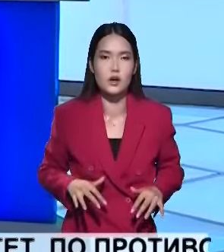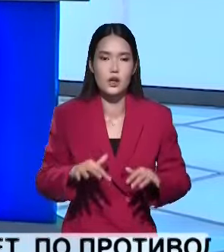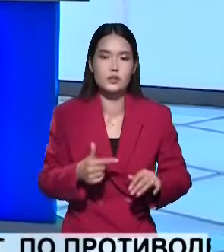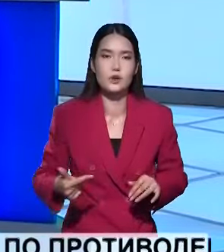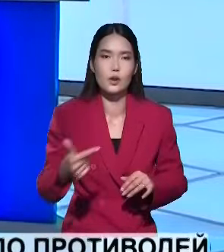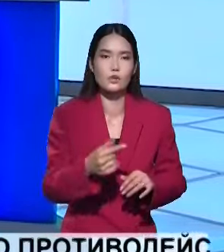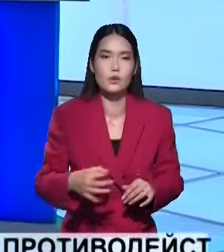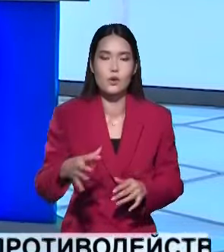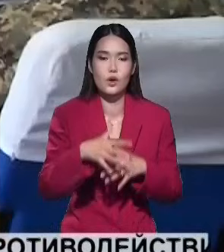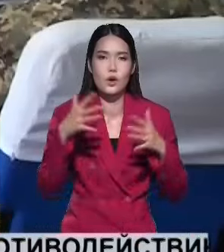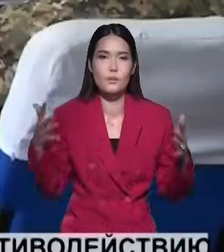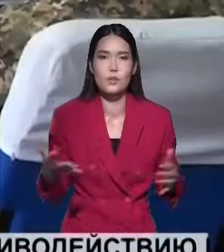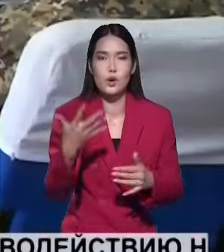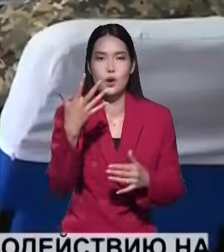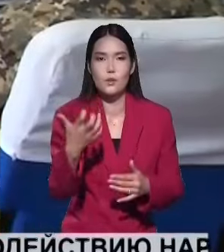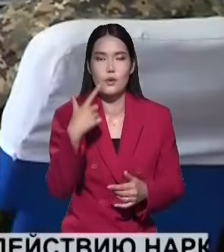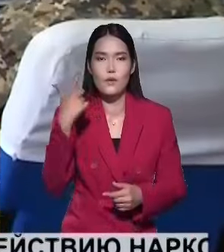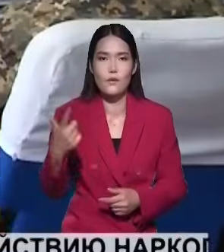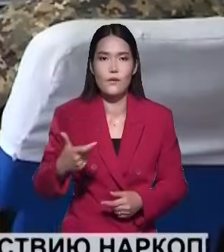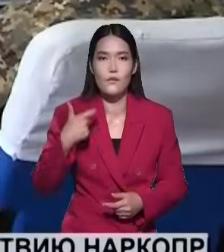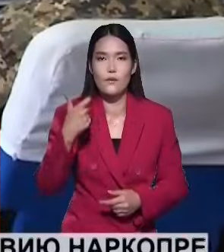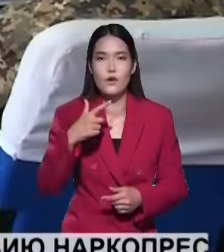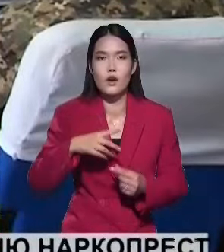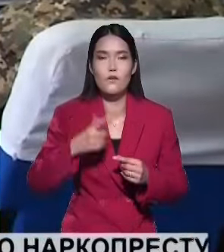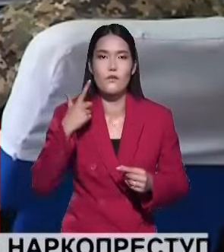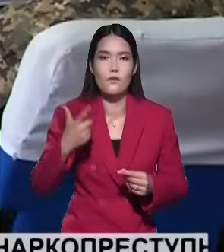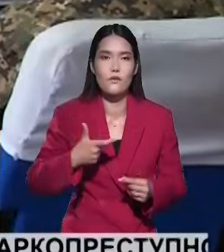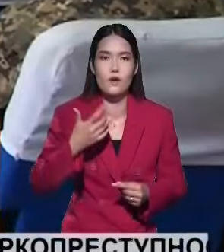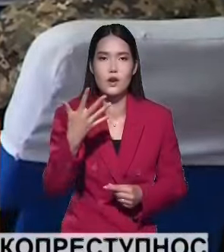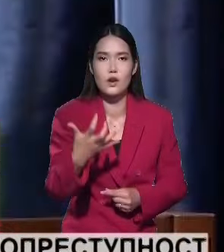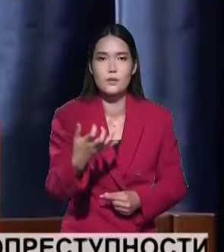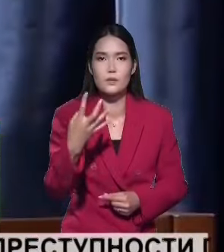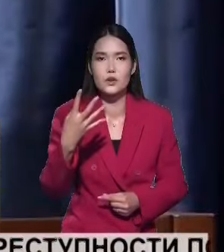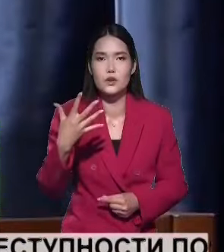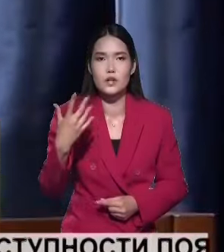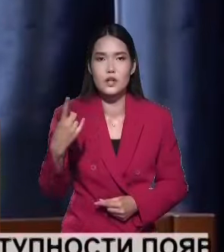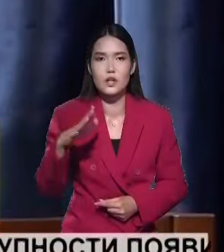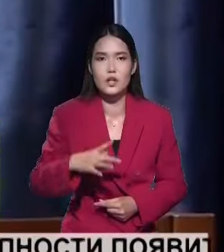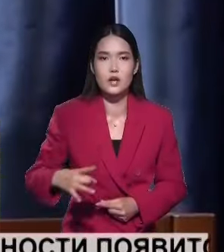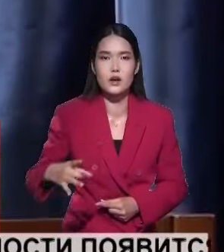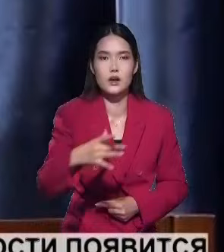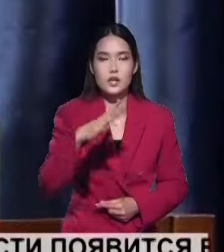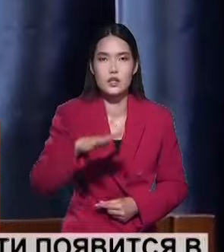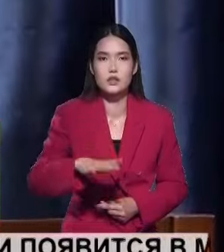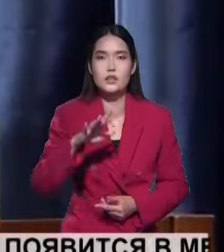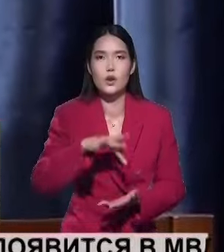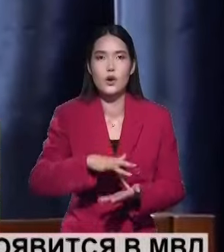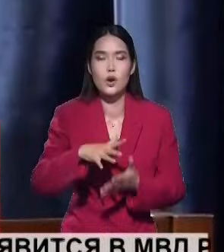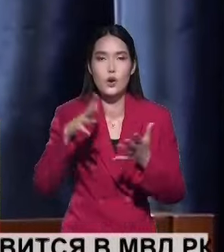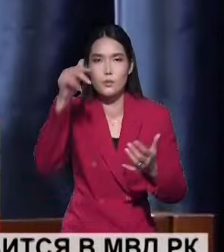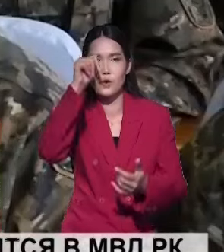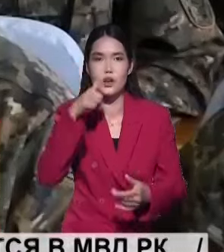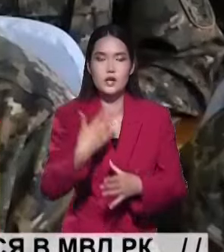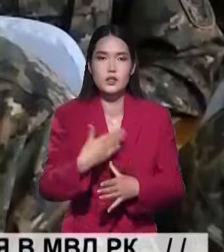Атырауской области. Более 500 военнослужащих воинской части 54-51 регионального командования «Орталык» больше месяца помогали